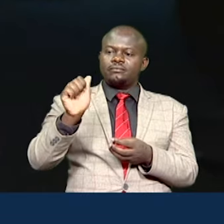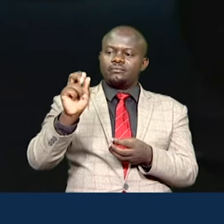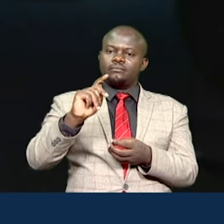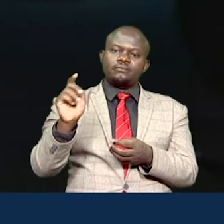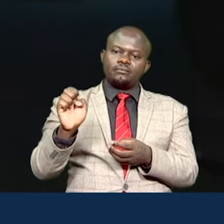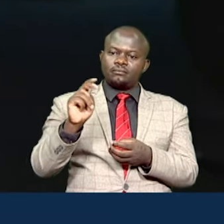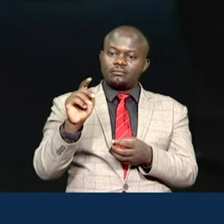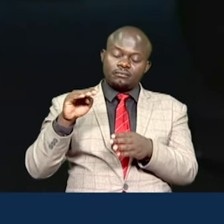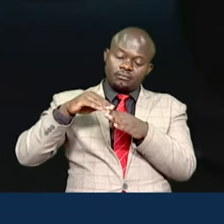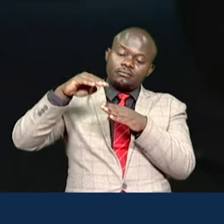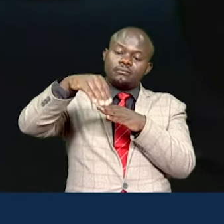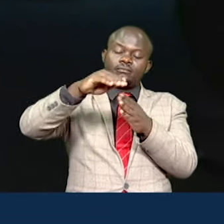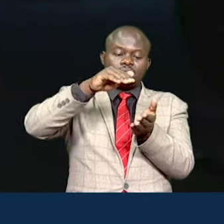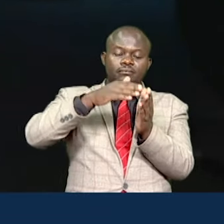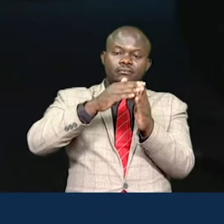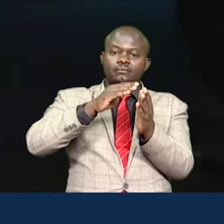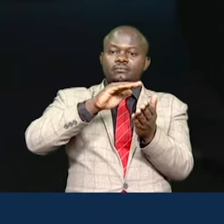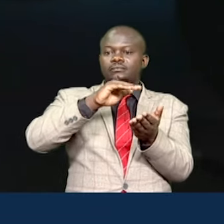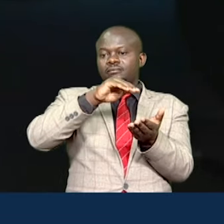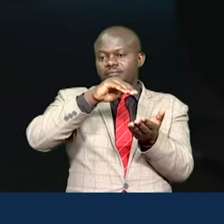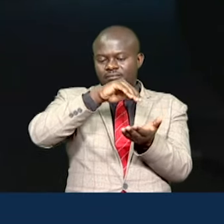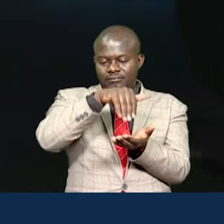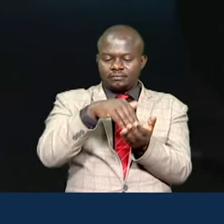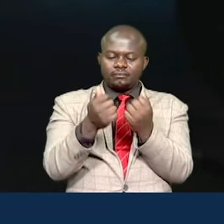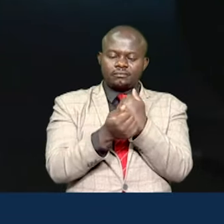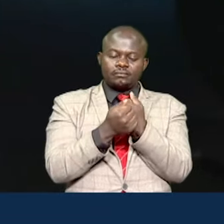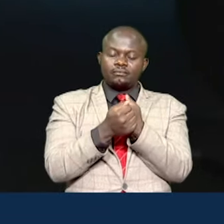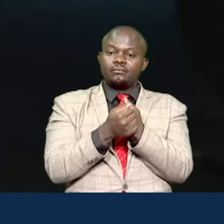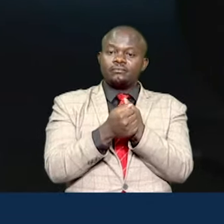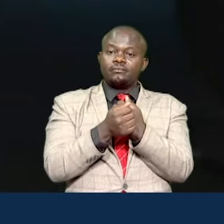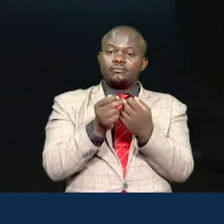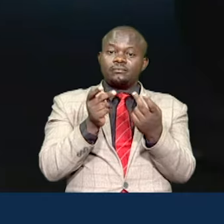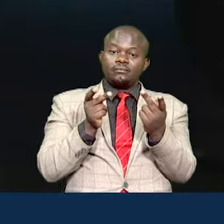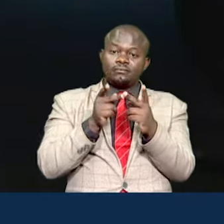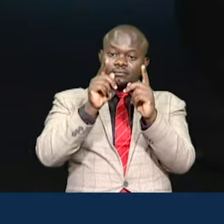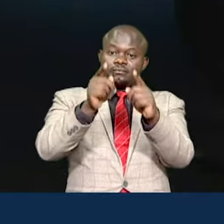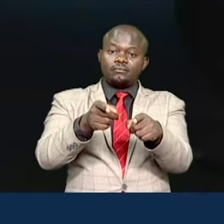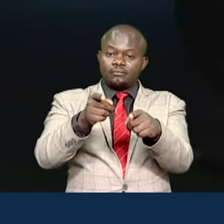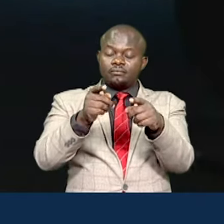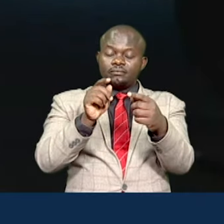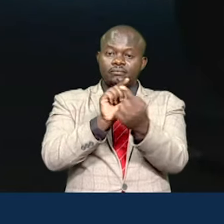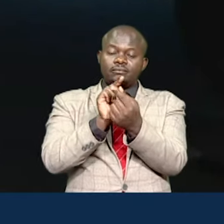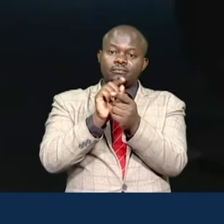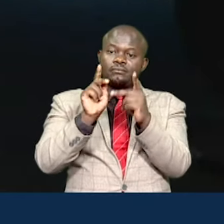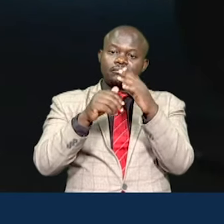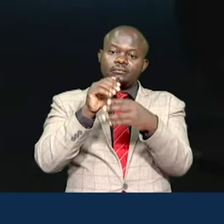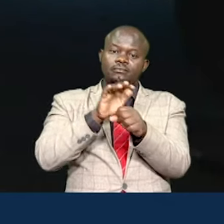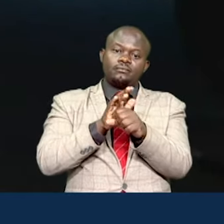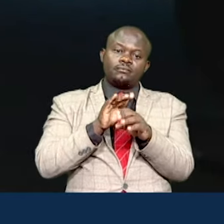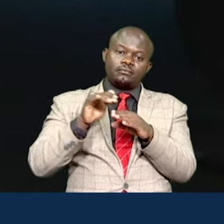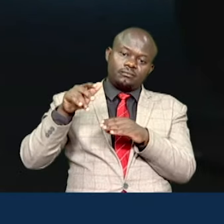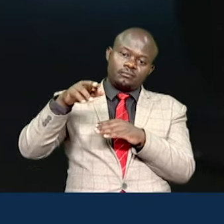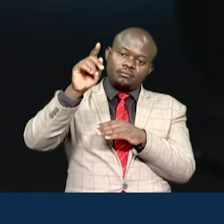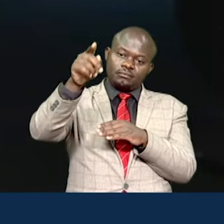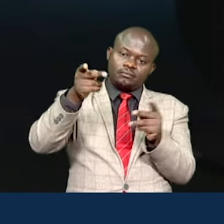Rubavu werekeza Rutsiro ni bice muri ayo saha twageraga duhura n'abaturage berekeza ku biro by'itora